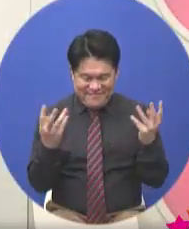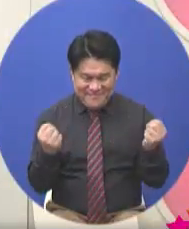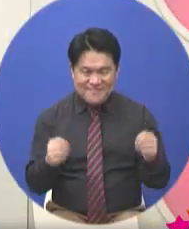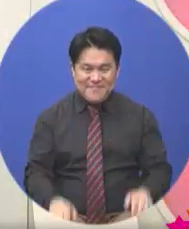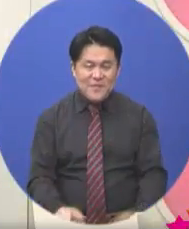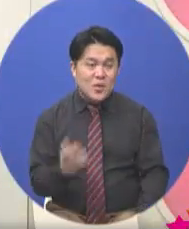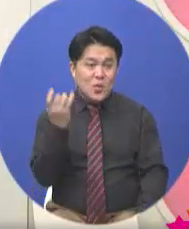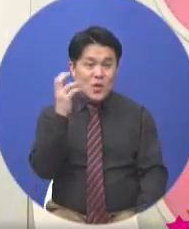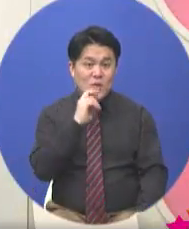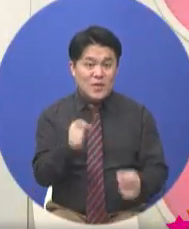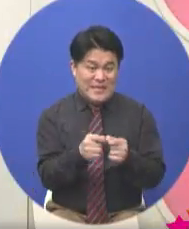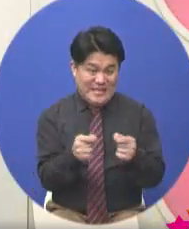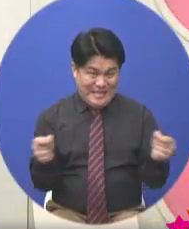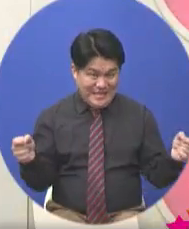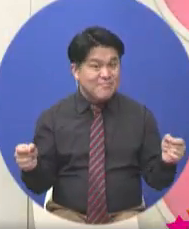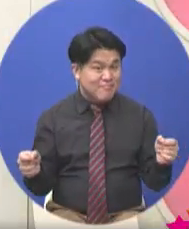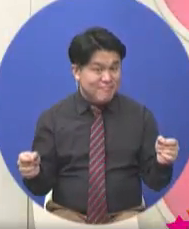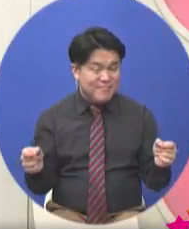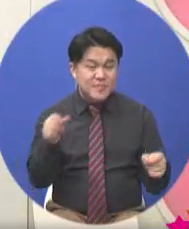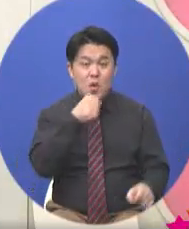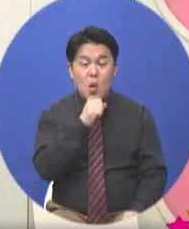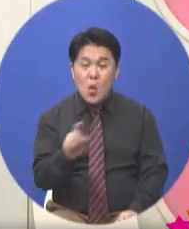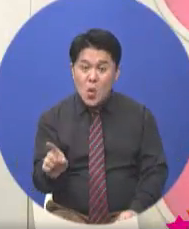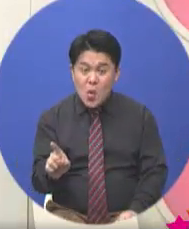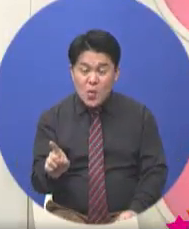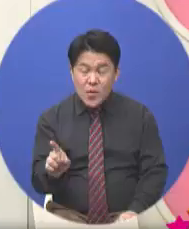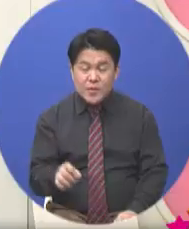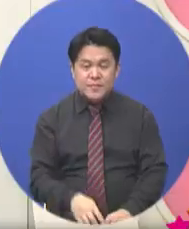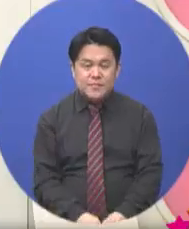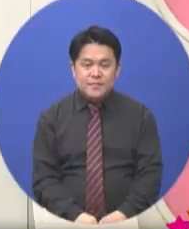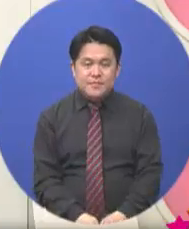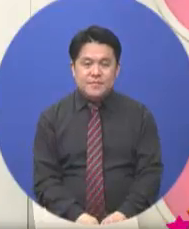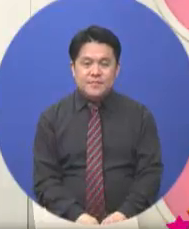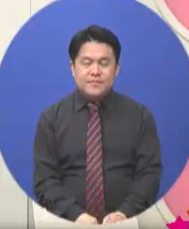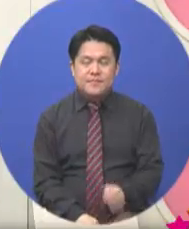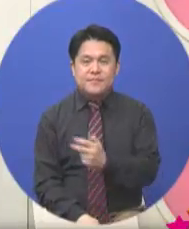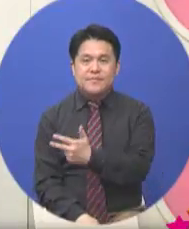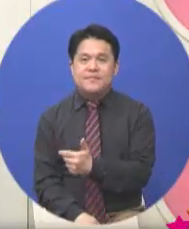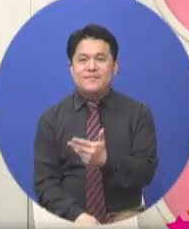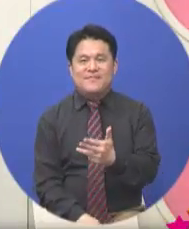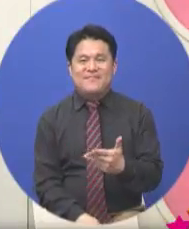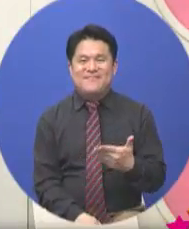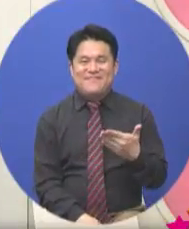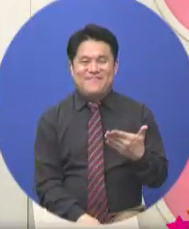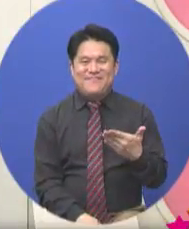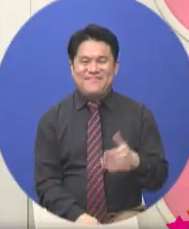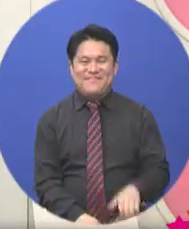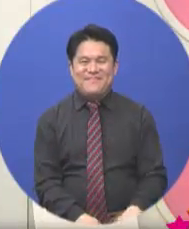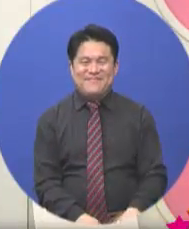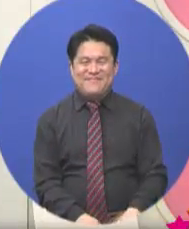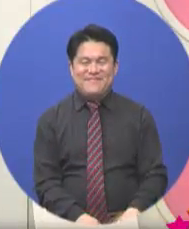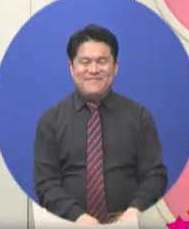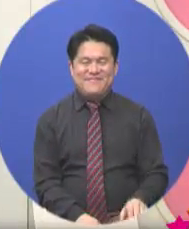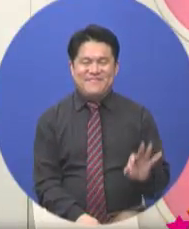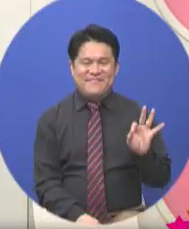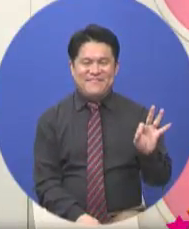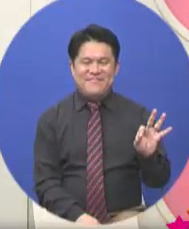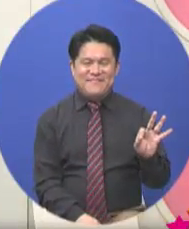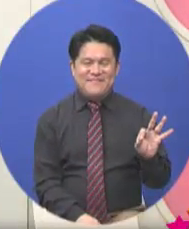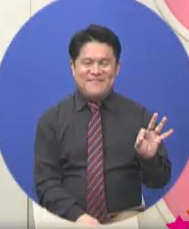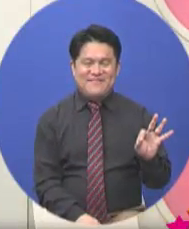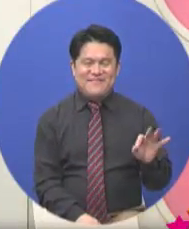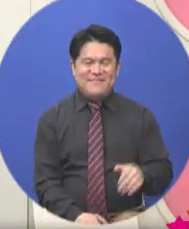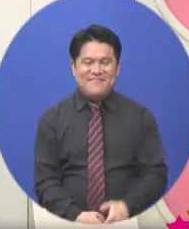수고하셨습니다. 이 노래가 길어요. 네. 네. 점수 보겠습니다. 점수입니다. 7점, 8점, 9점,